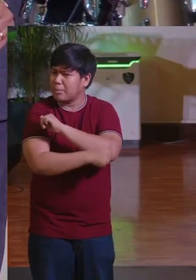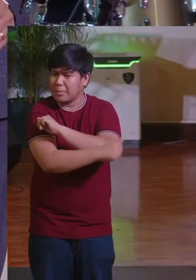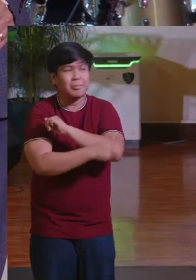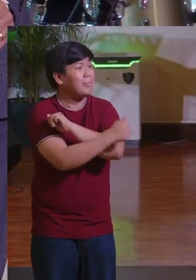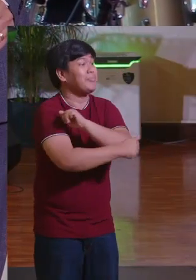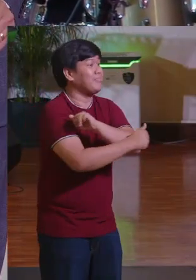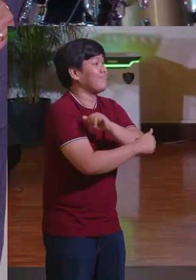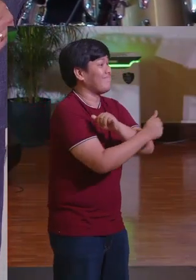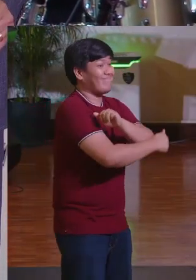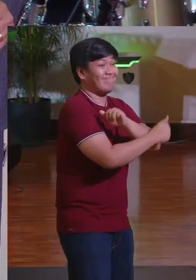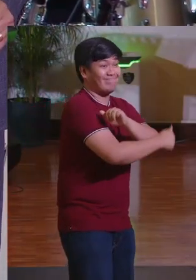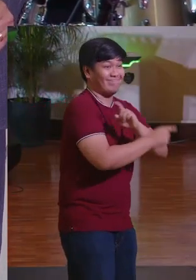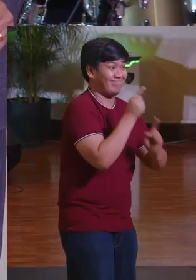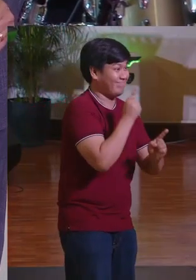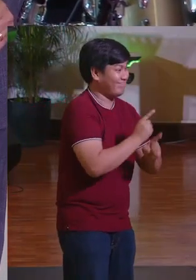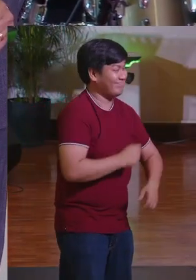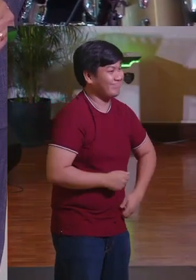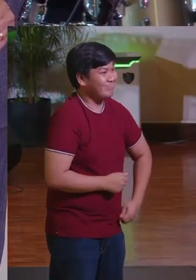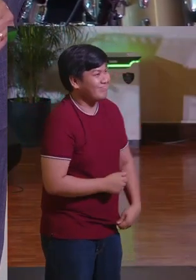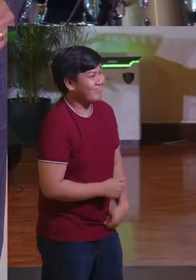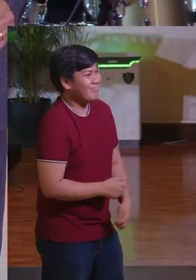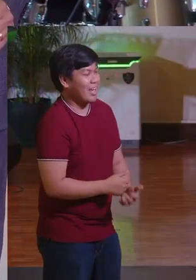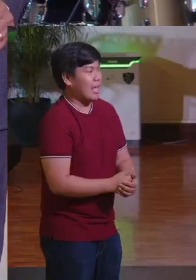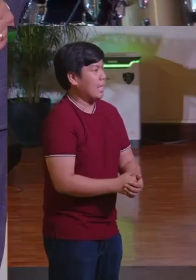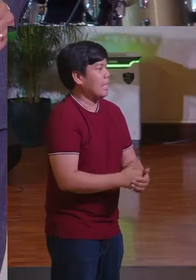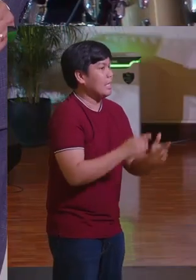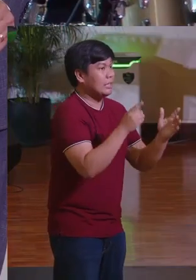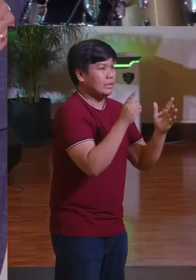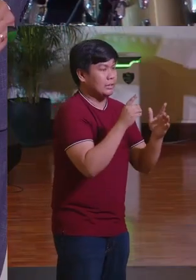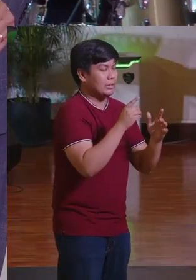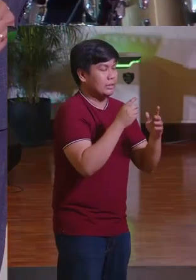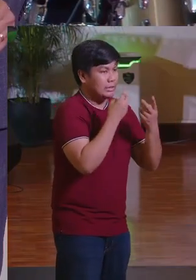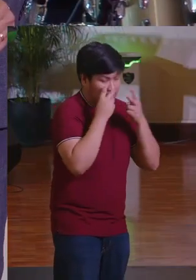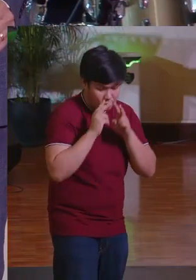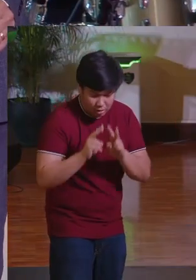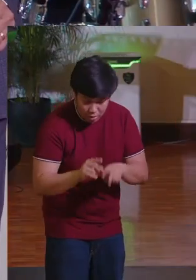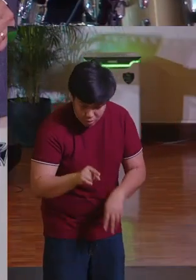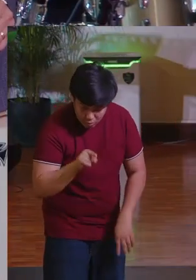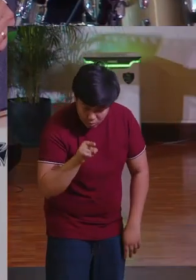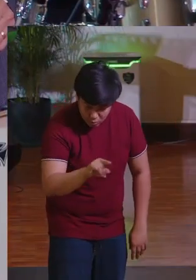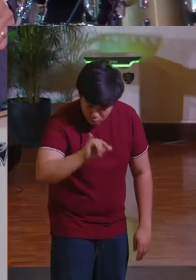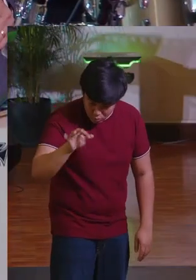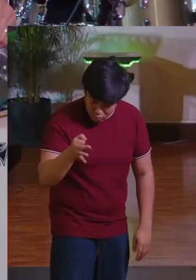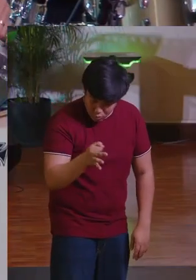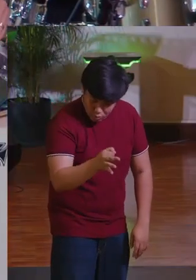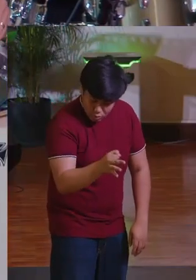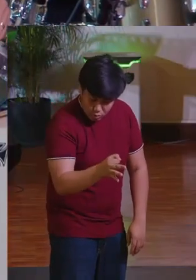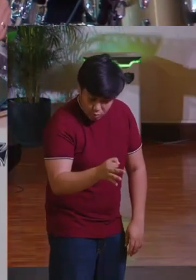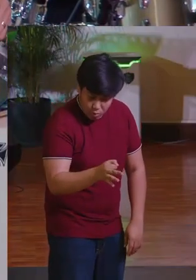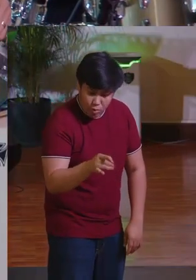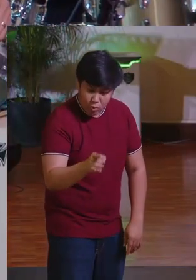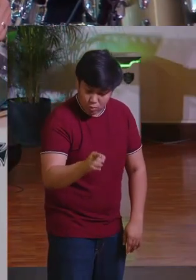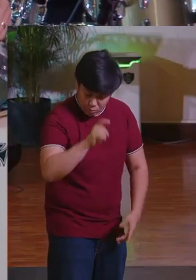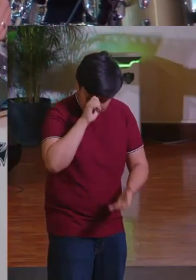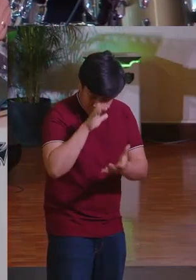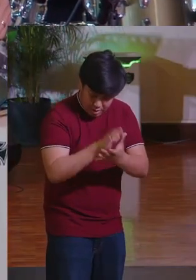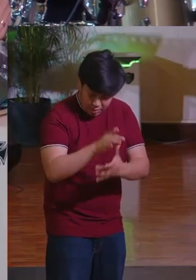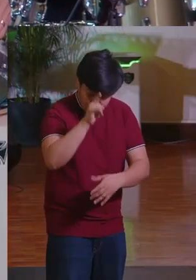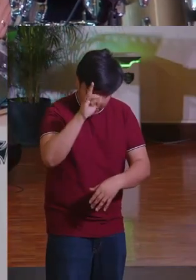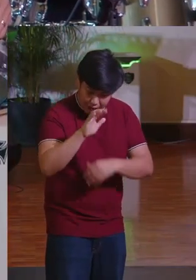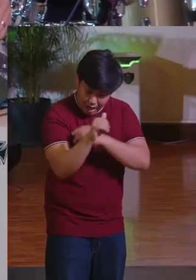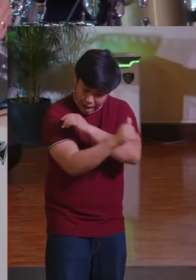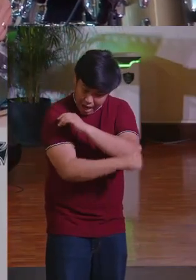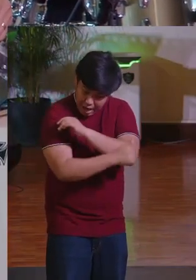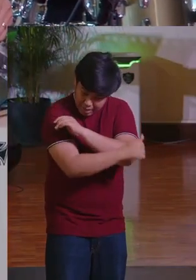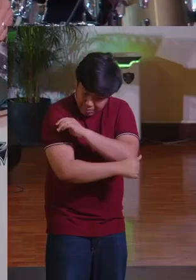Nakilala po sa kanyang pananampalataya, devotion, at takot sa Diyos ni Abraham, Isaac, at ni